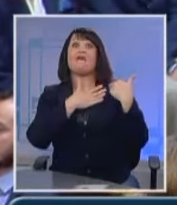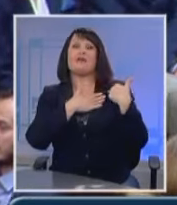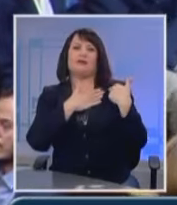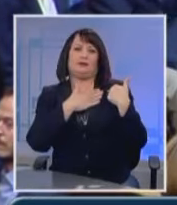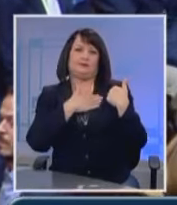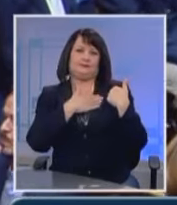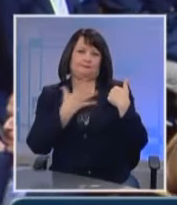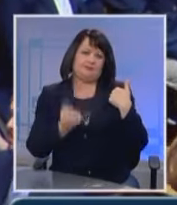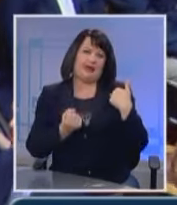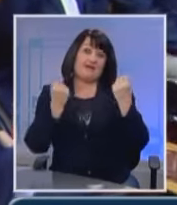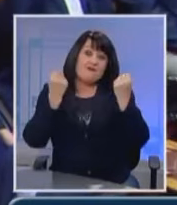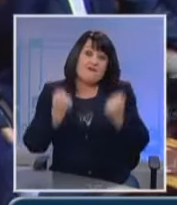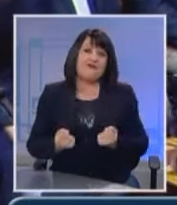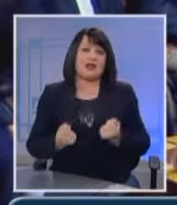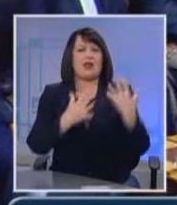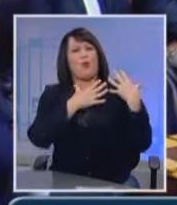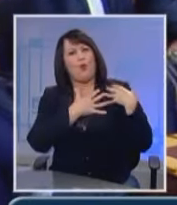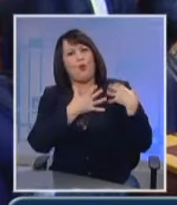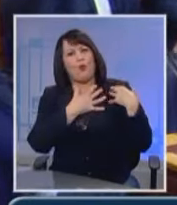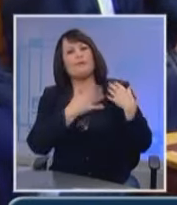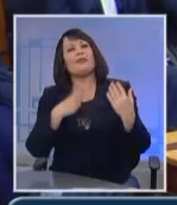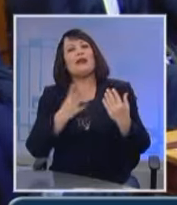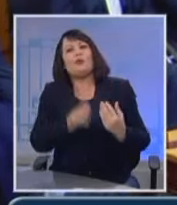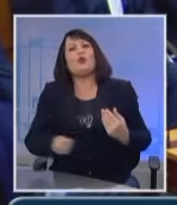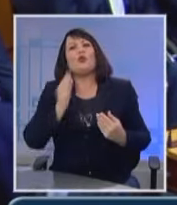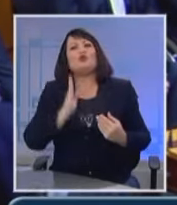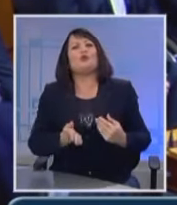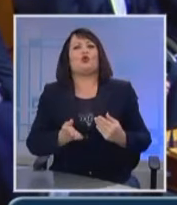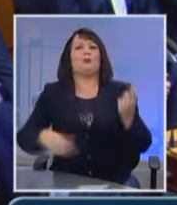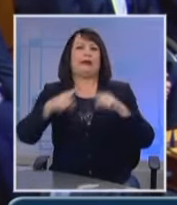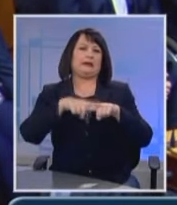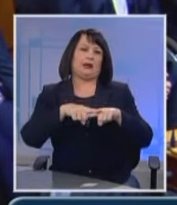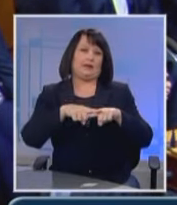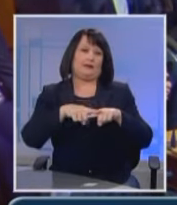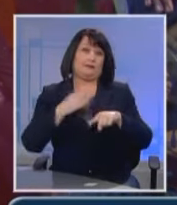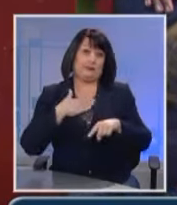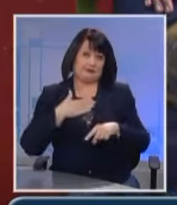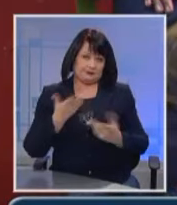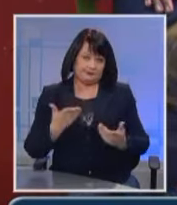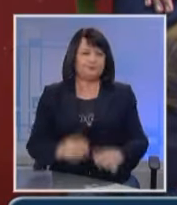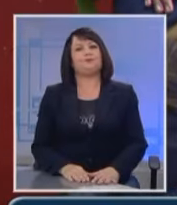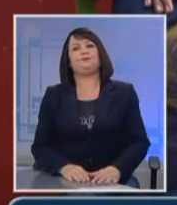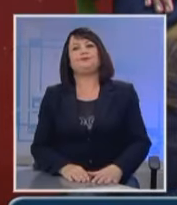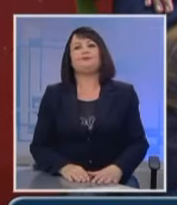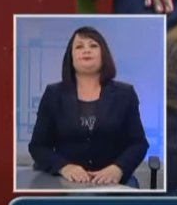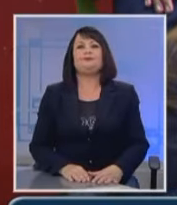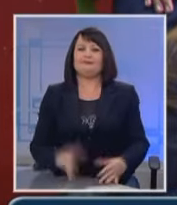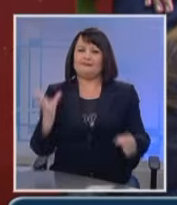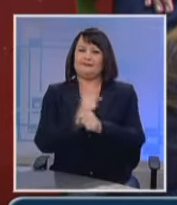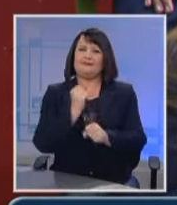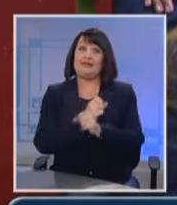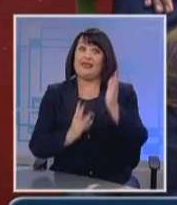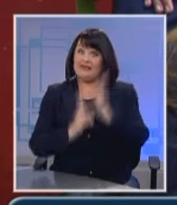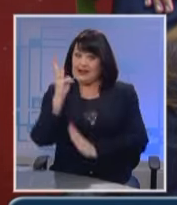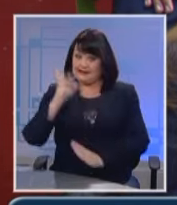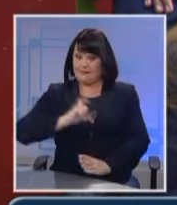πολύ βαριά στους ώμους μας και θέλουμε να κάνουμε το καλύτερο για αυτή τη χώρα. Έχουμε κατακτήσει 13